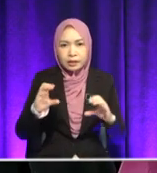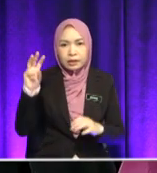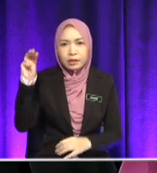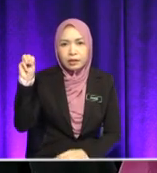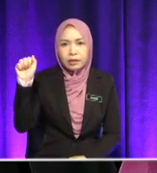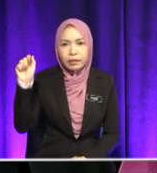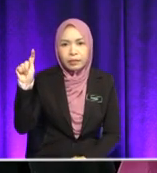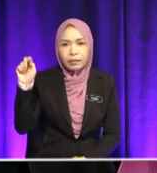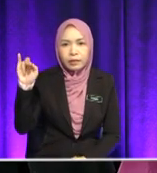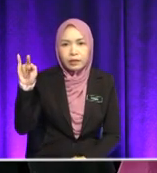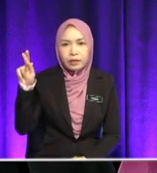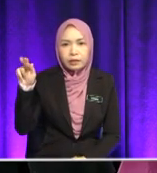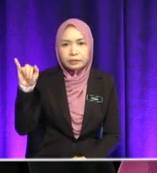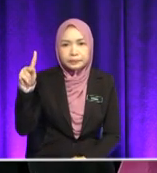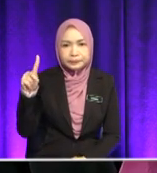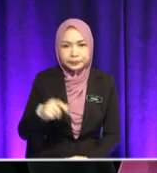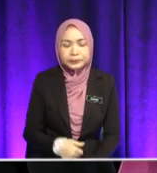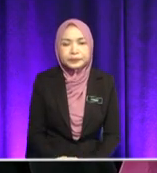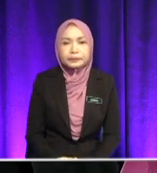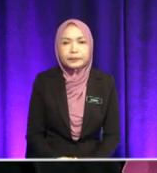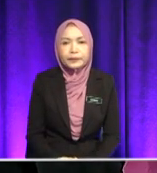bulat kurungan besar